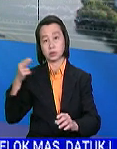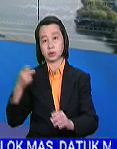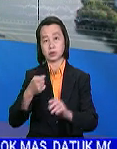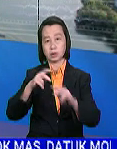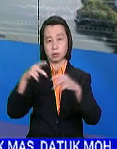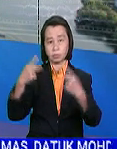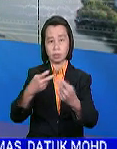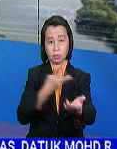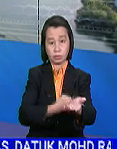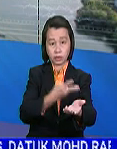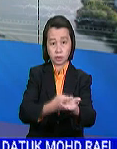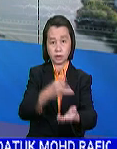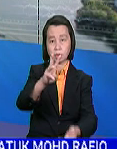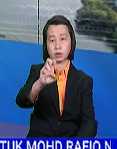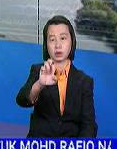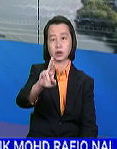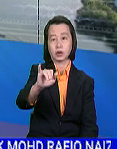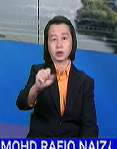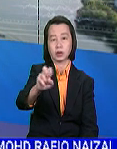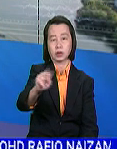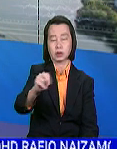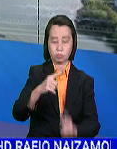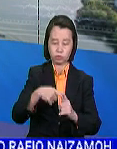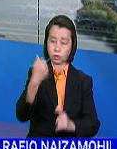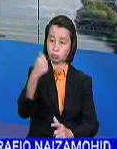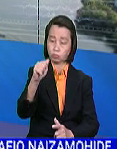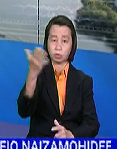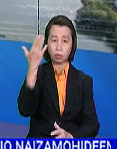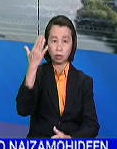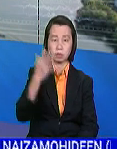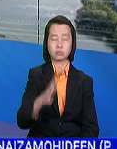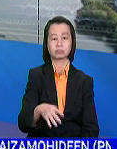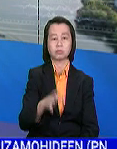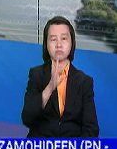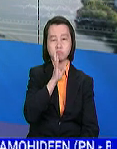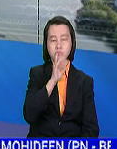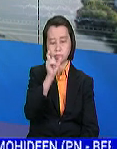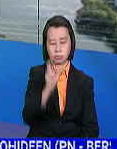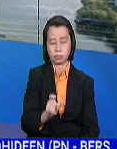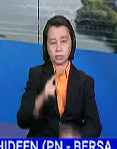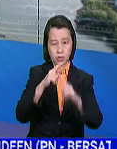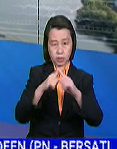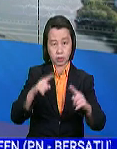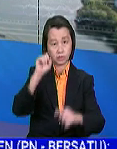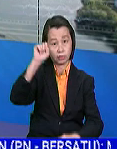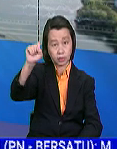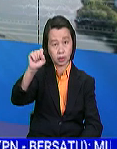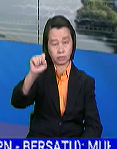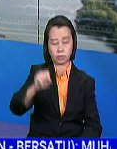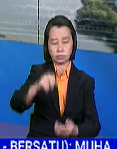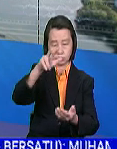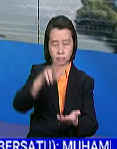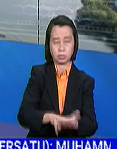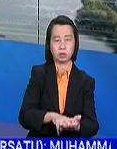Pati warisan Sabah warisan Oktober lalu speaker dewan undangan negeri Sabah jatuh tajsim M Yahya yang